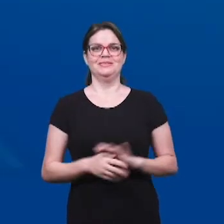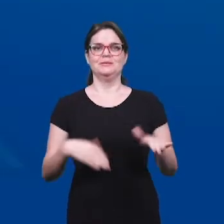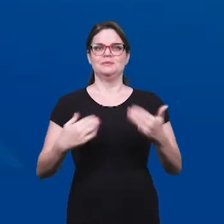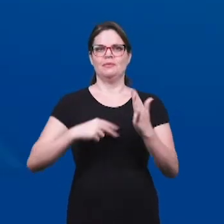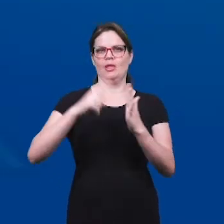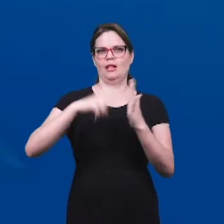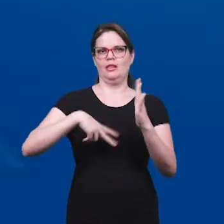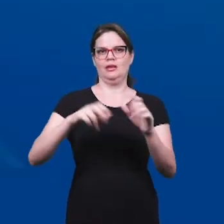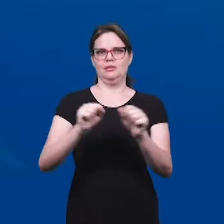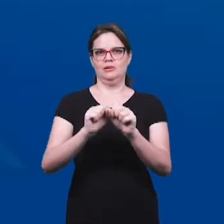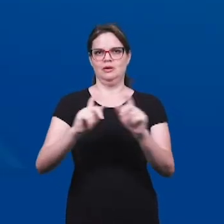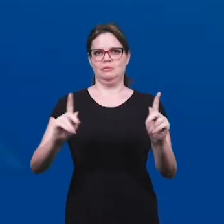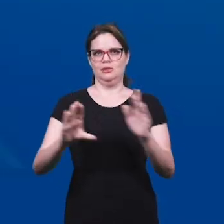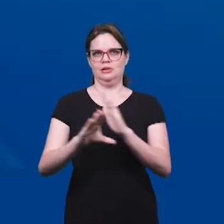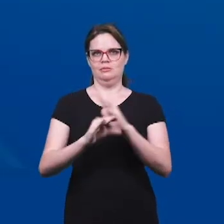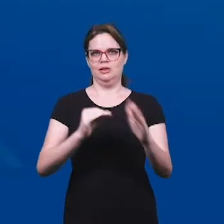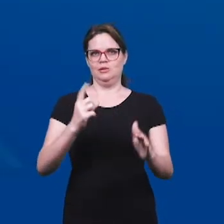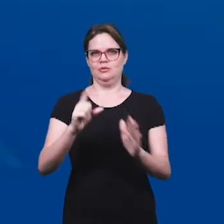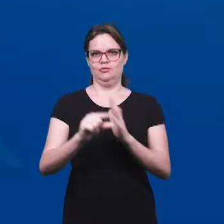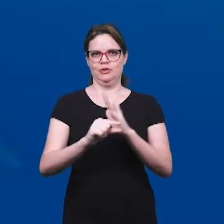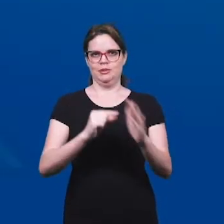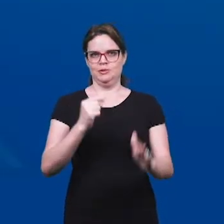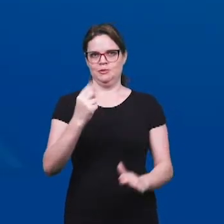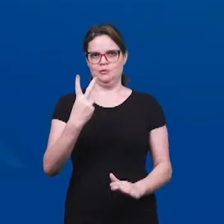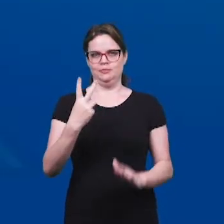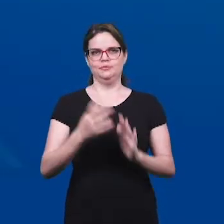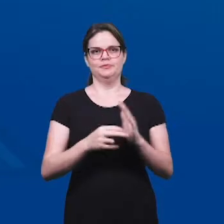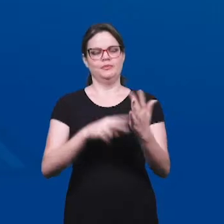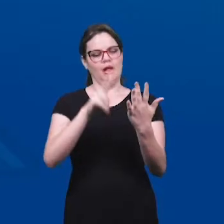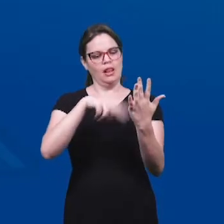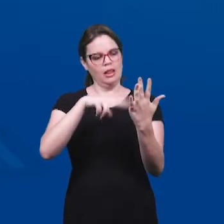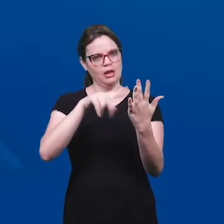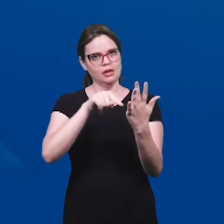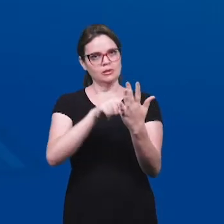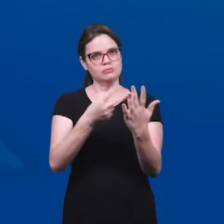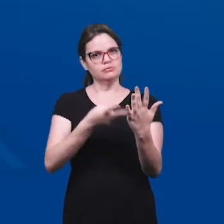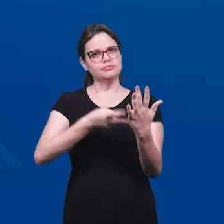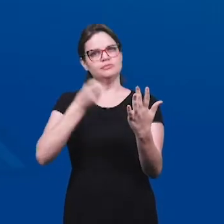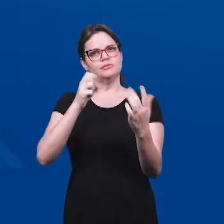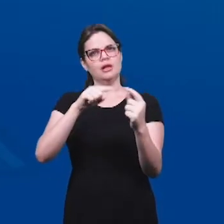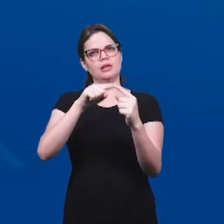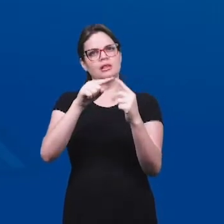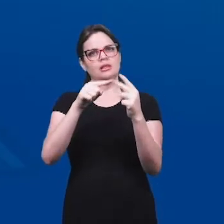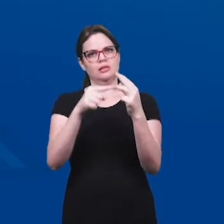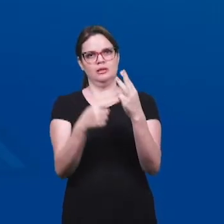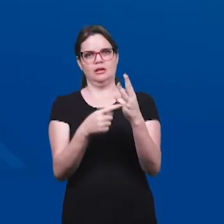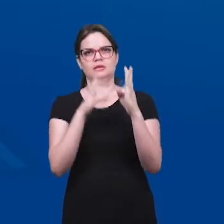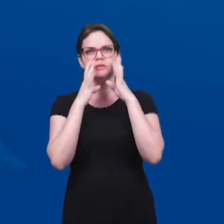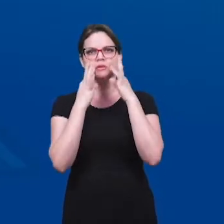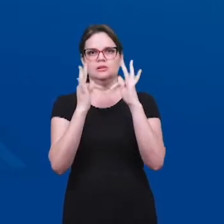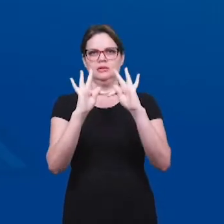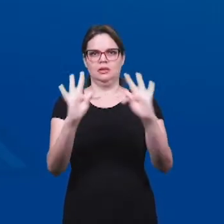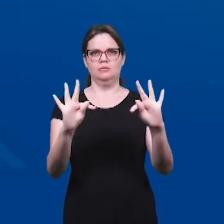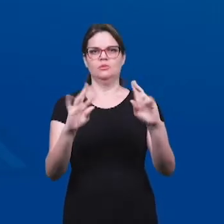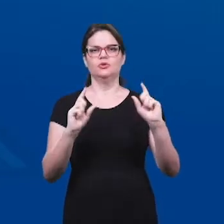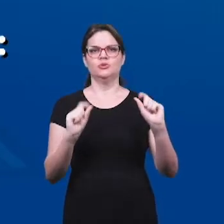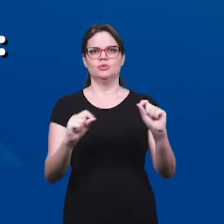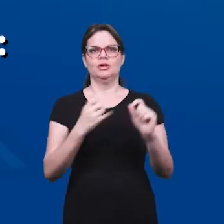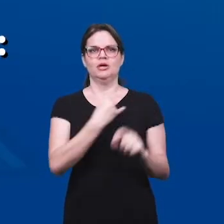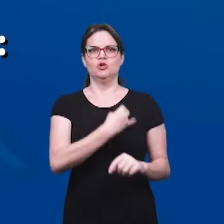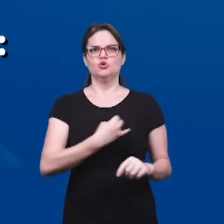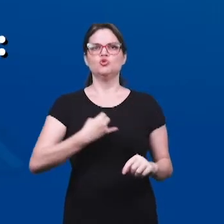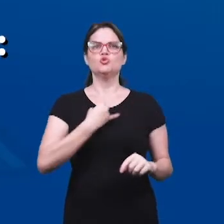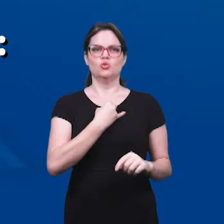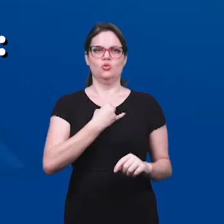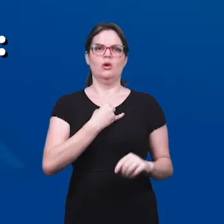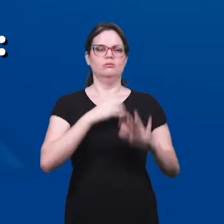Leggendo Apocalisse, capitolo 1, versetto 2, identifica le 3 testimonianze